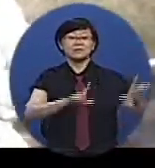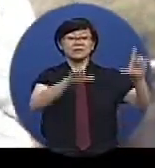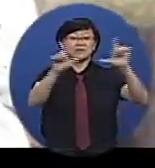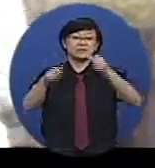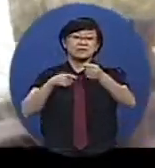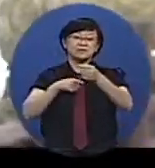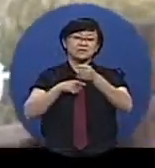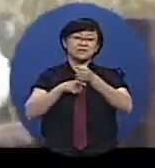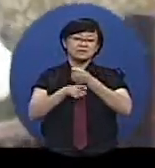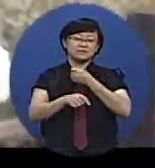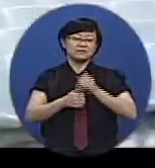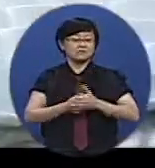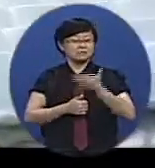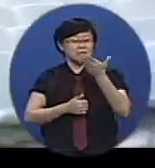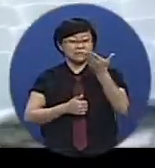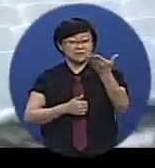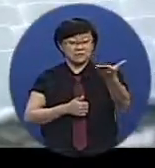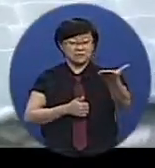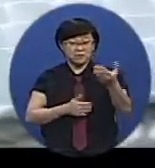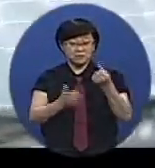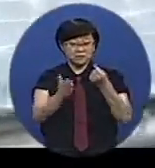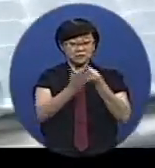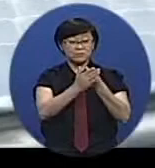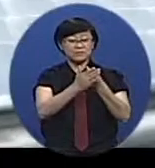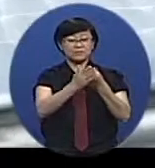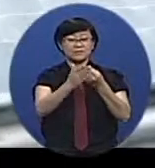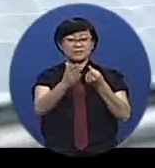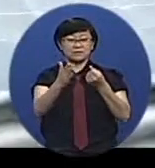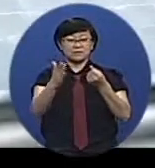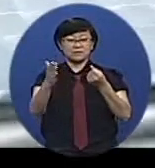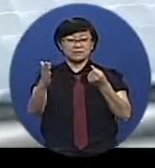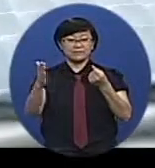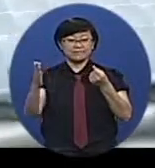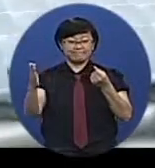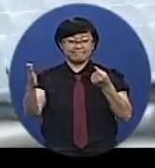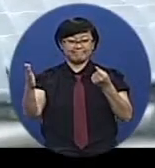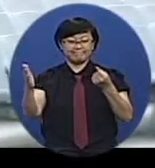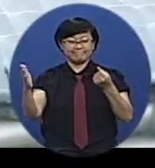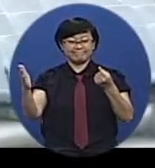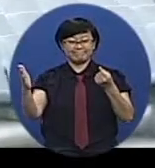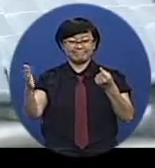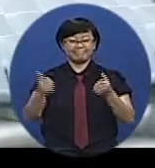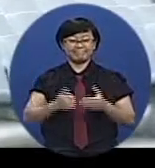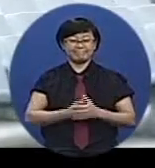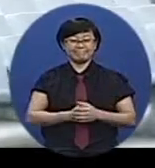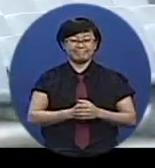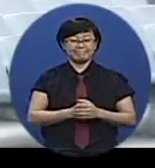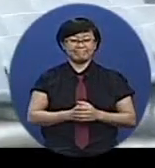내가 사는 이유 나 때문이야.